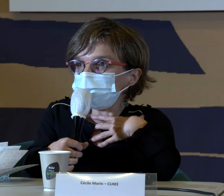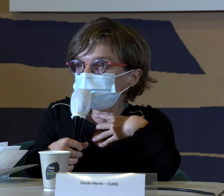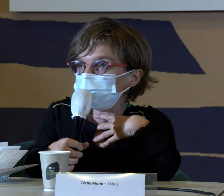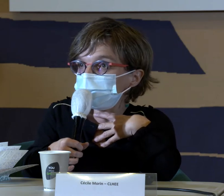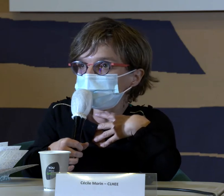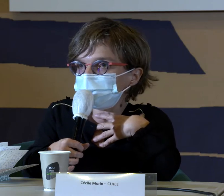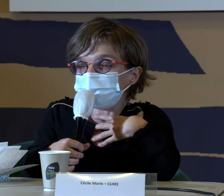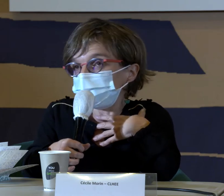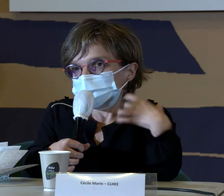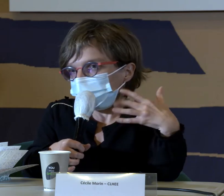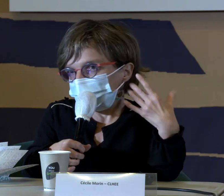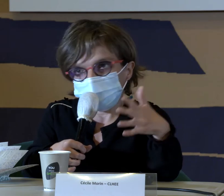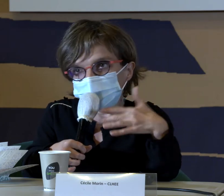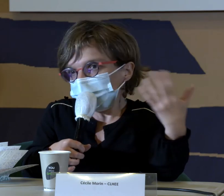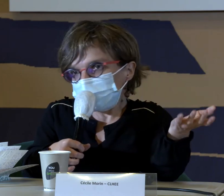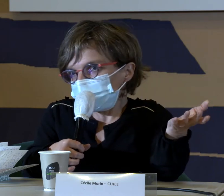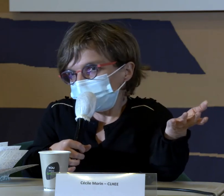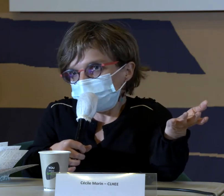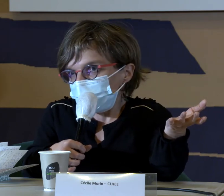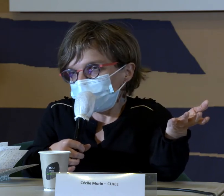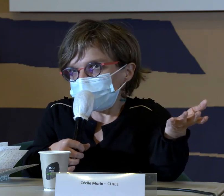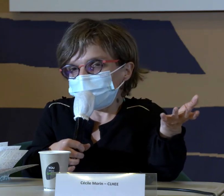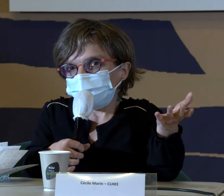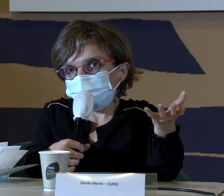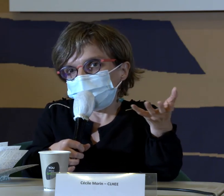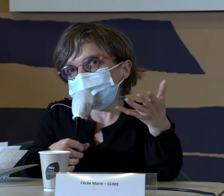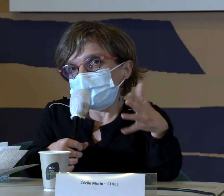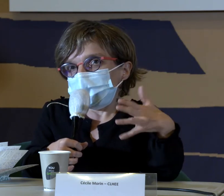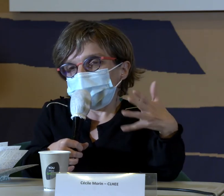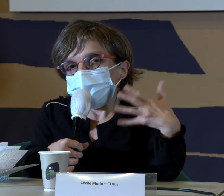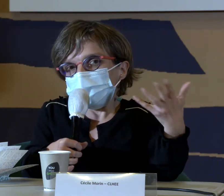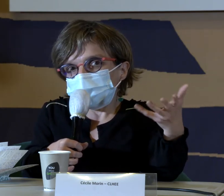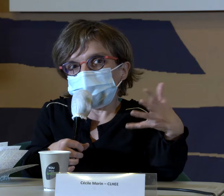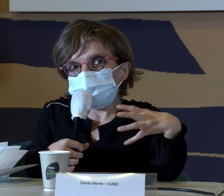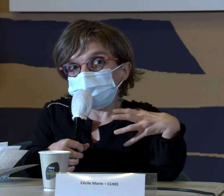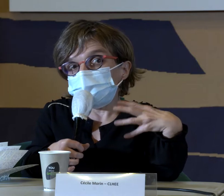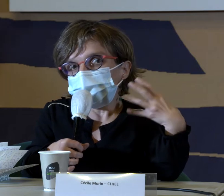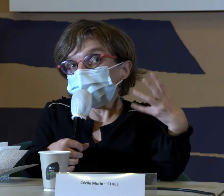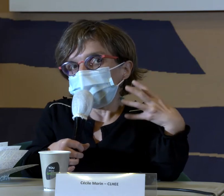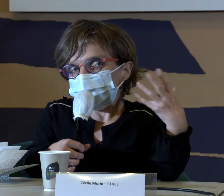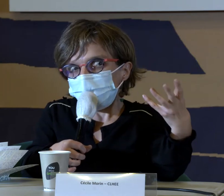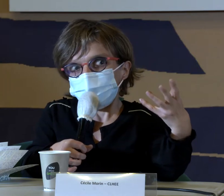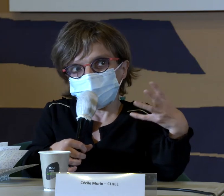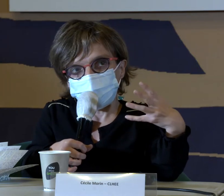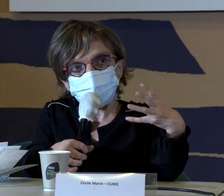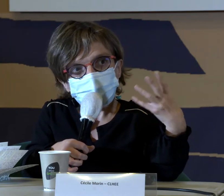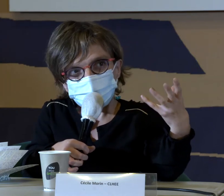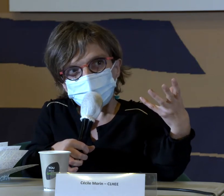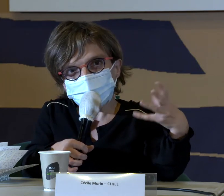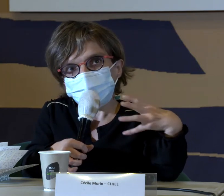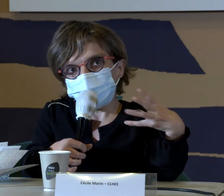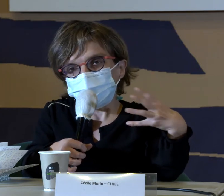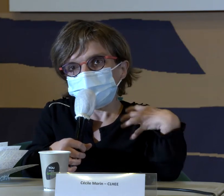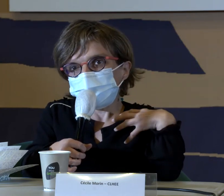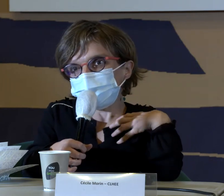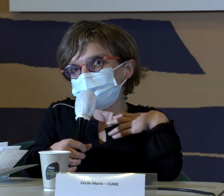être soigné, vous voyez, c'est vraiment l'accès aux droits, à l'égalité des droits, eh bien, apparaît comme une charge pour